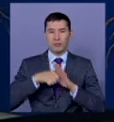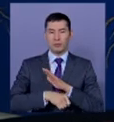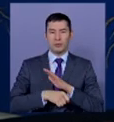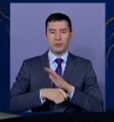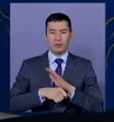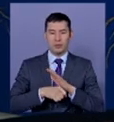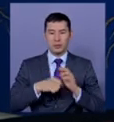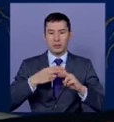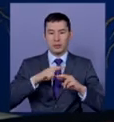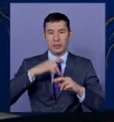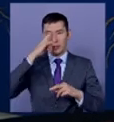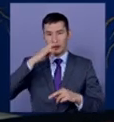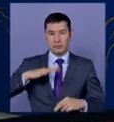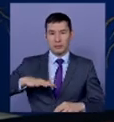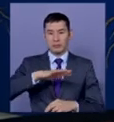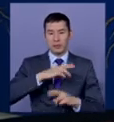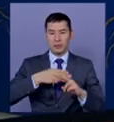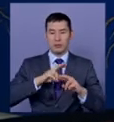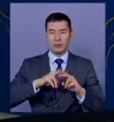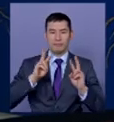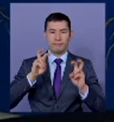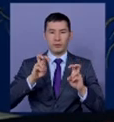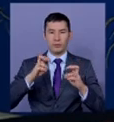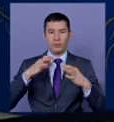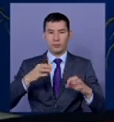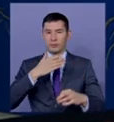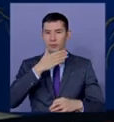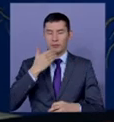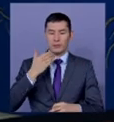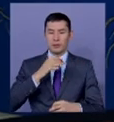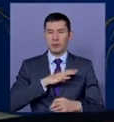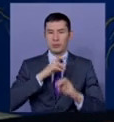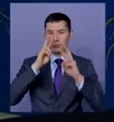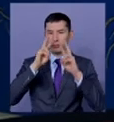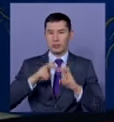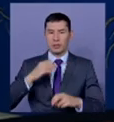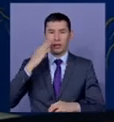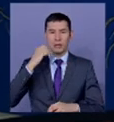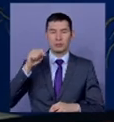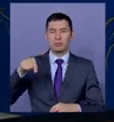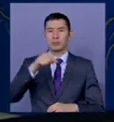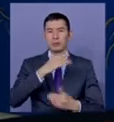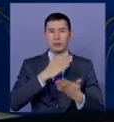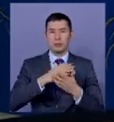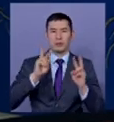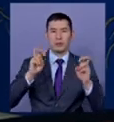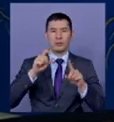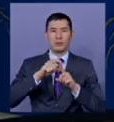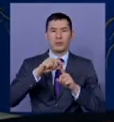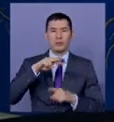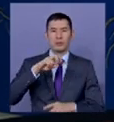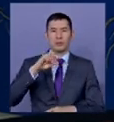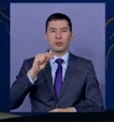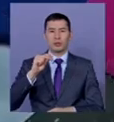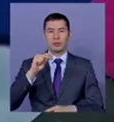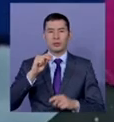нақтыланды. Негізі Қазақстанда бұл дәрінің тек бір түрі ғана тіркелген. Бірақ зерттеу барысында Алматының бірнеше сауда орындарында палачтың тіркелмеген үш түрі